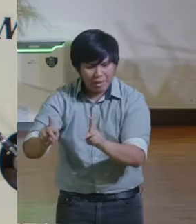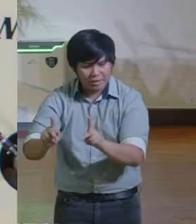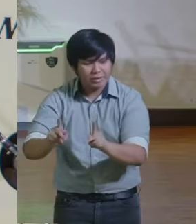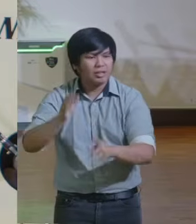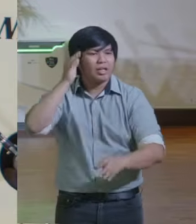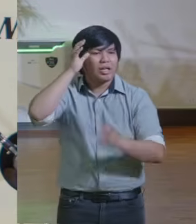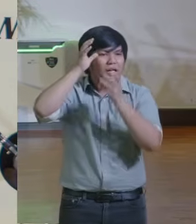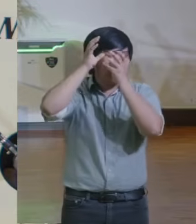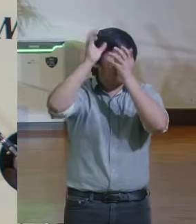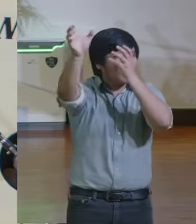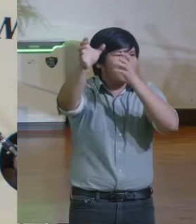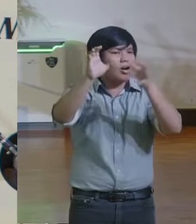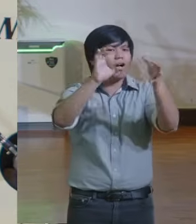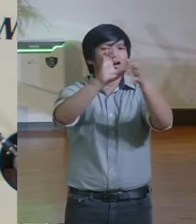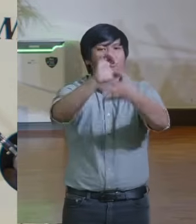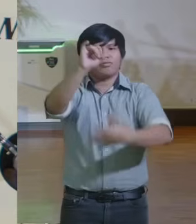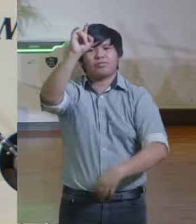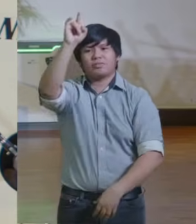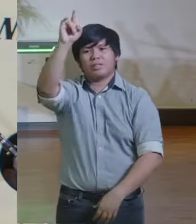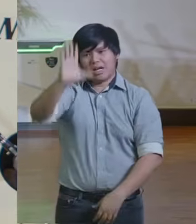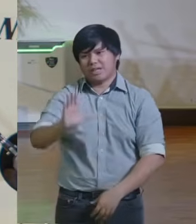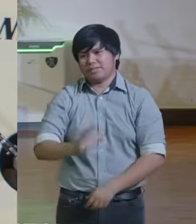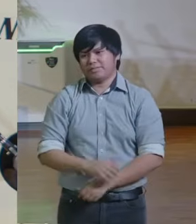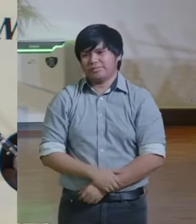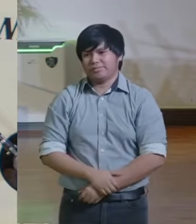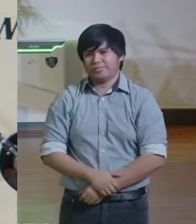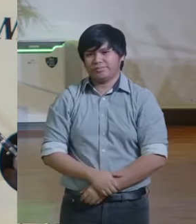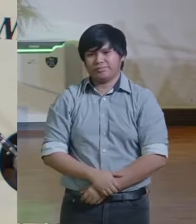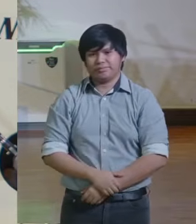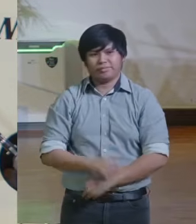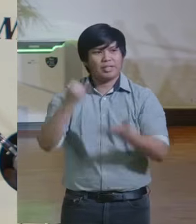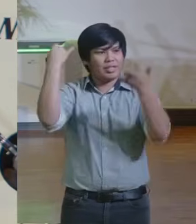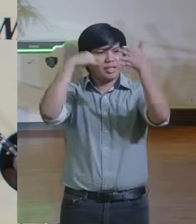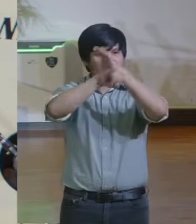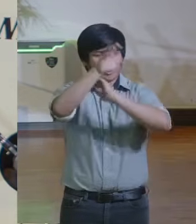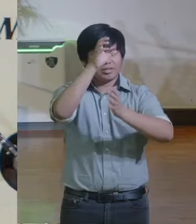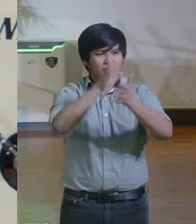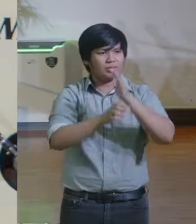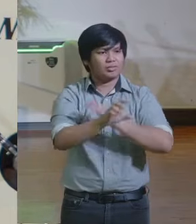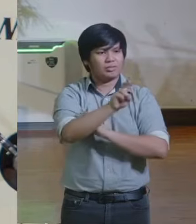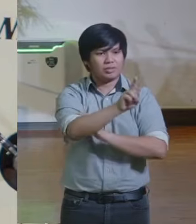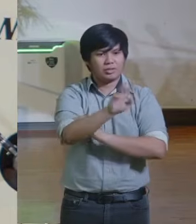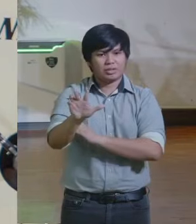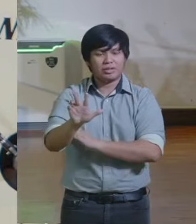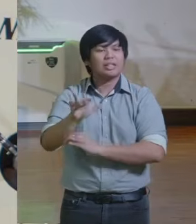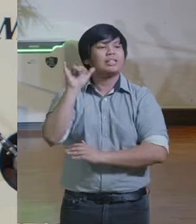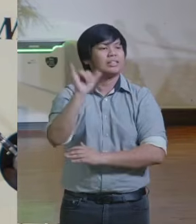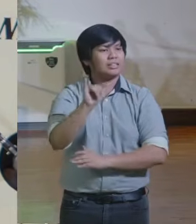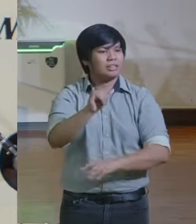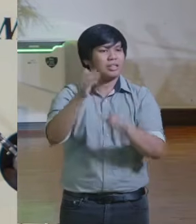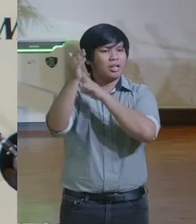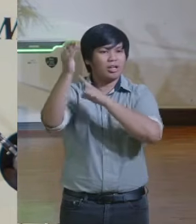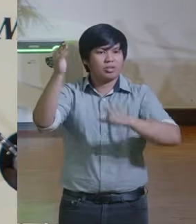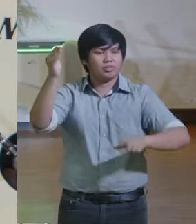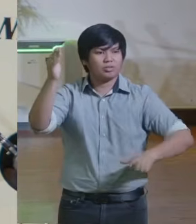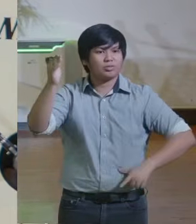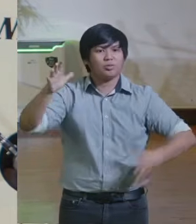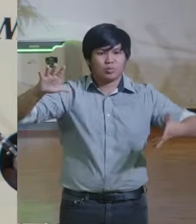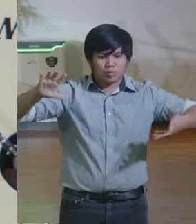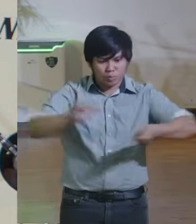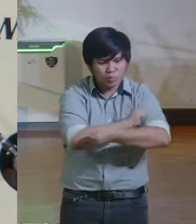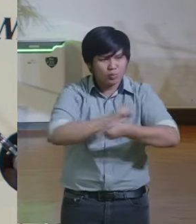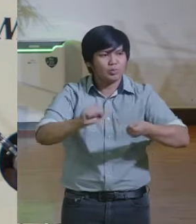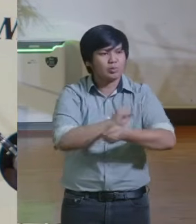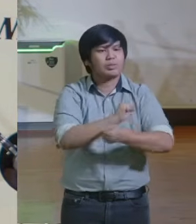God. Isaiah 53:10, yes, it was the will of the Lord to crush